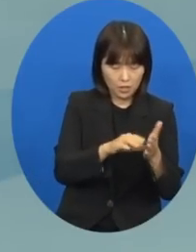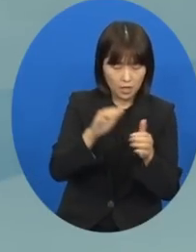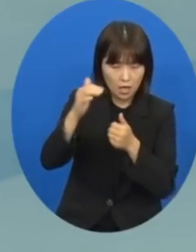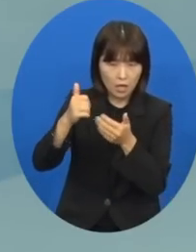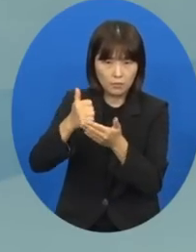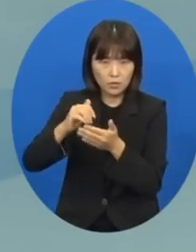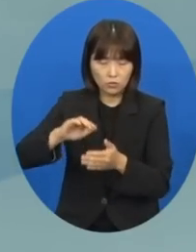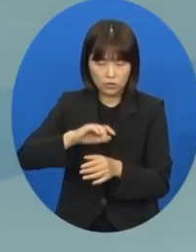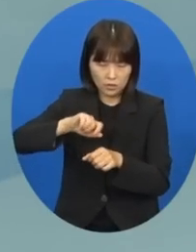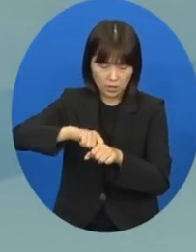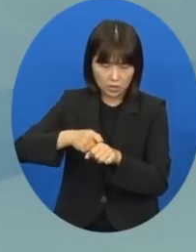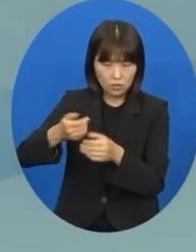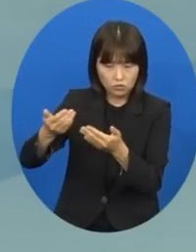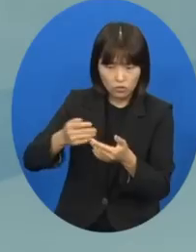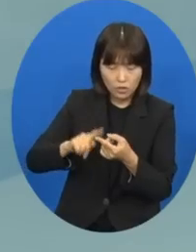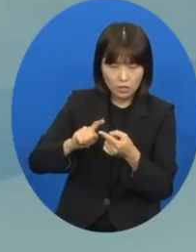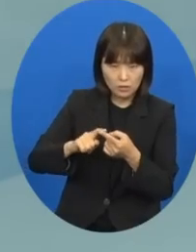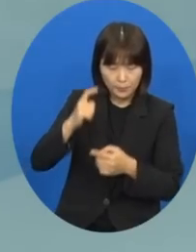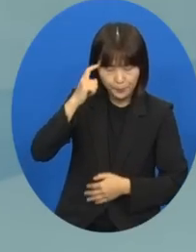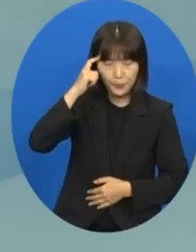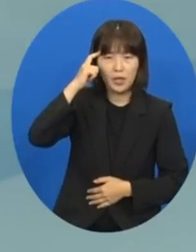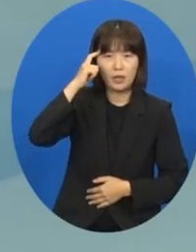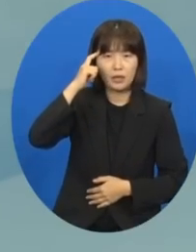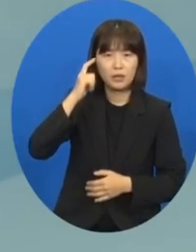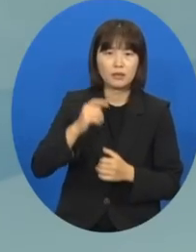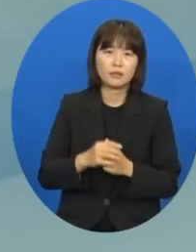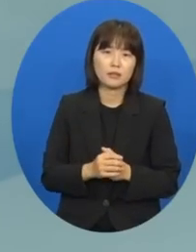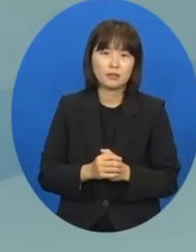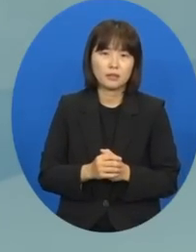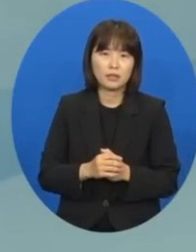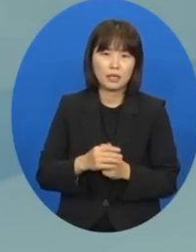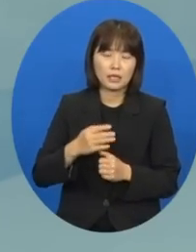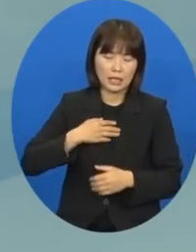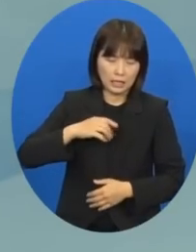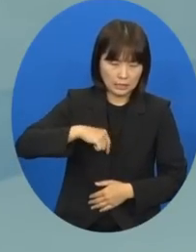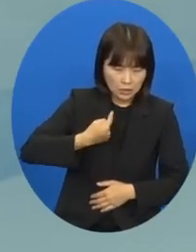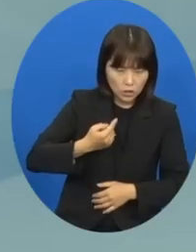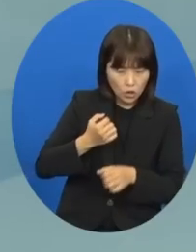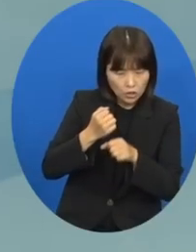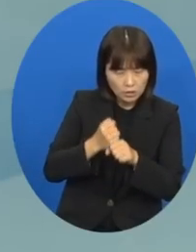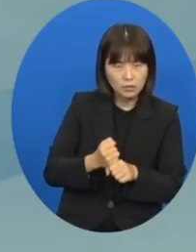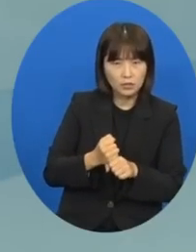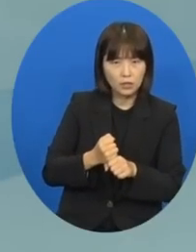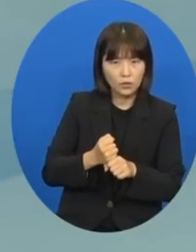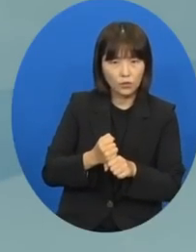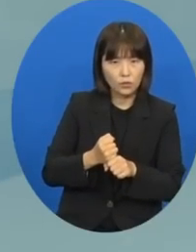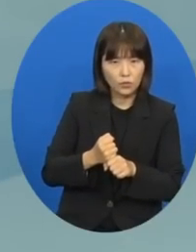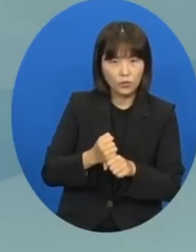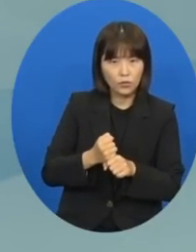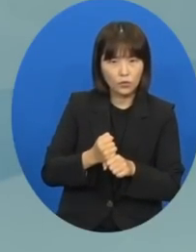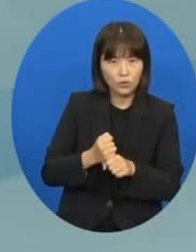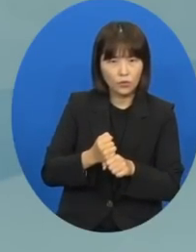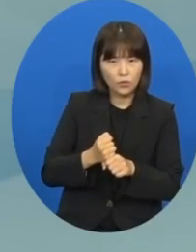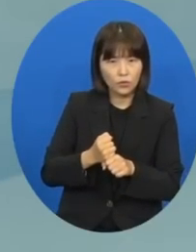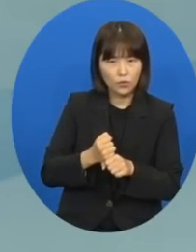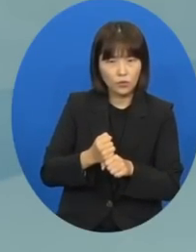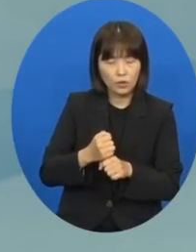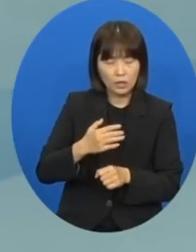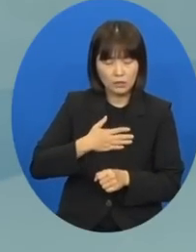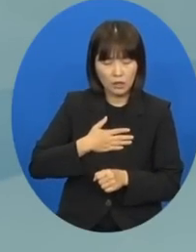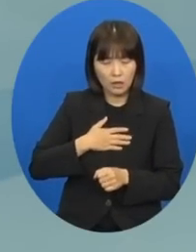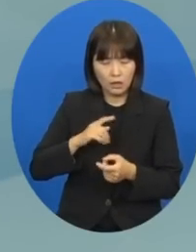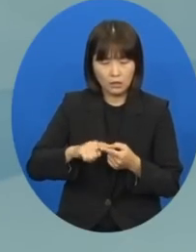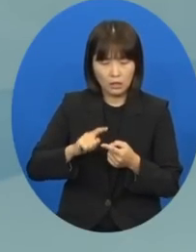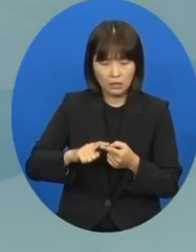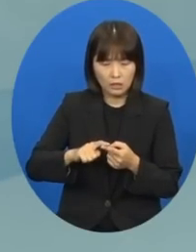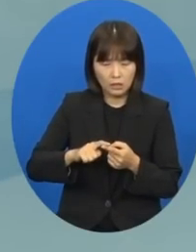주님보다 성급하게 나가려 했던 것, 내 자신을 의지하거나 혹은 내 자신 너무 자기 연민에 빠져서